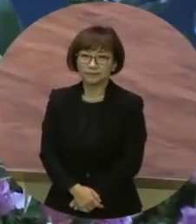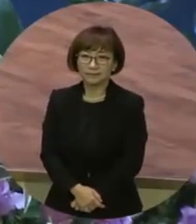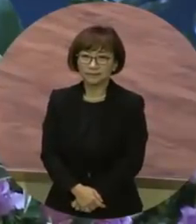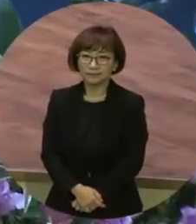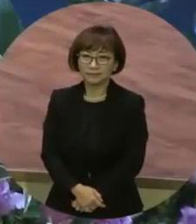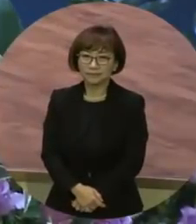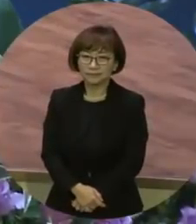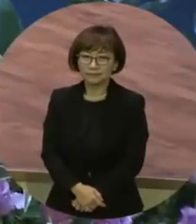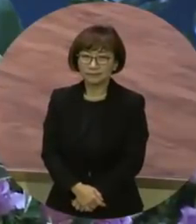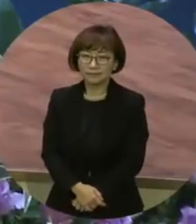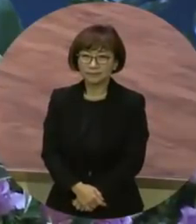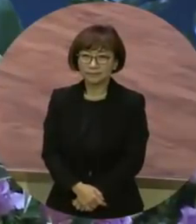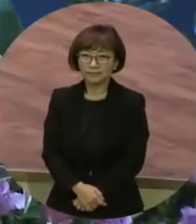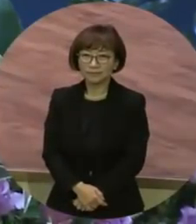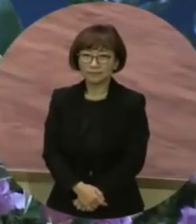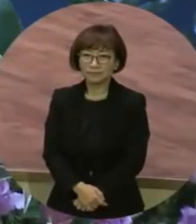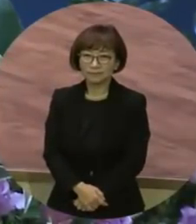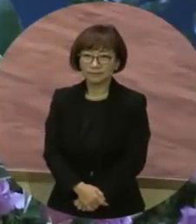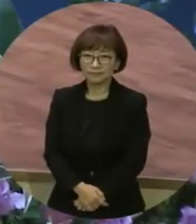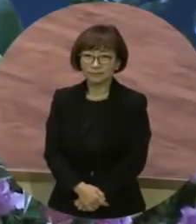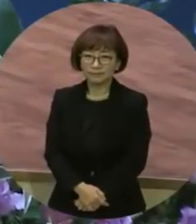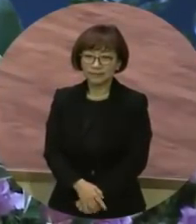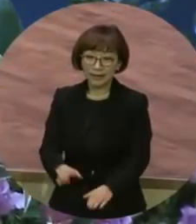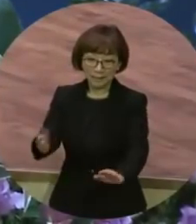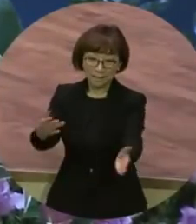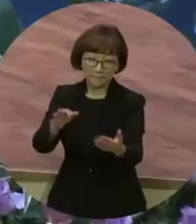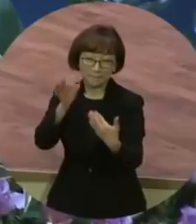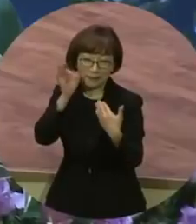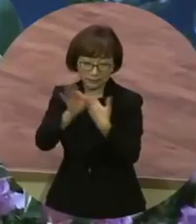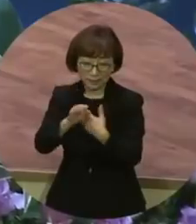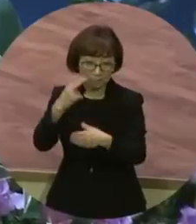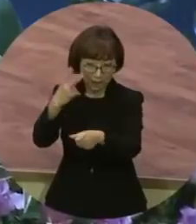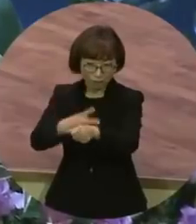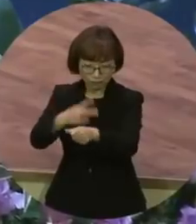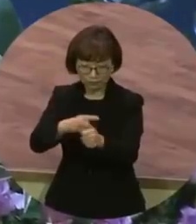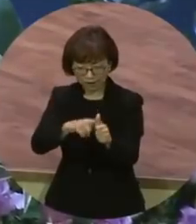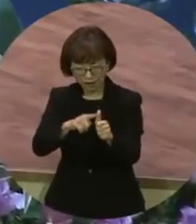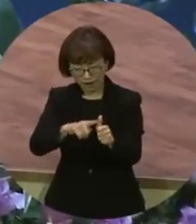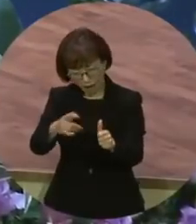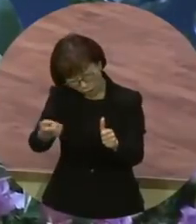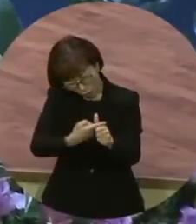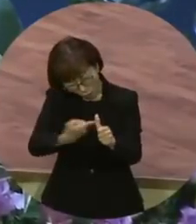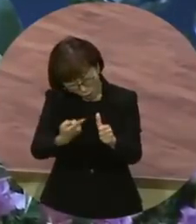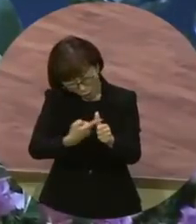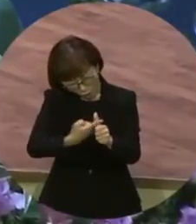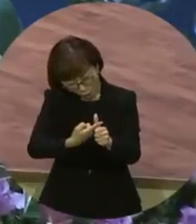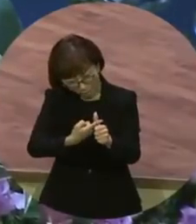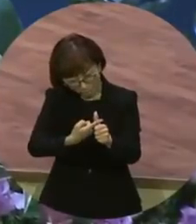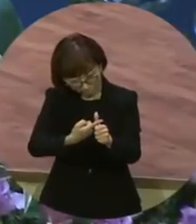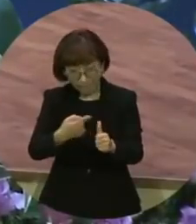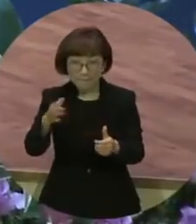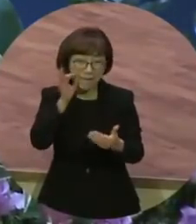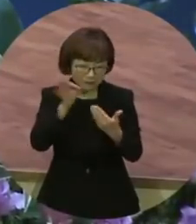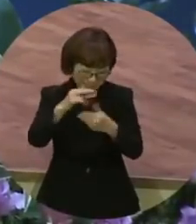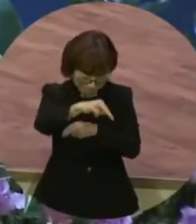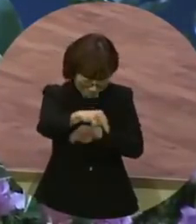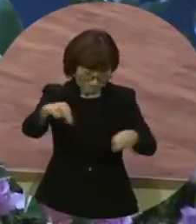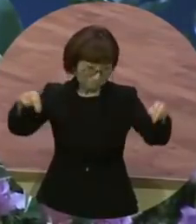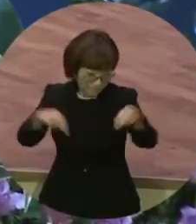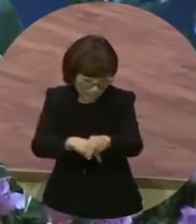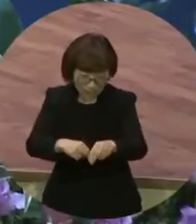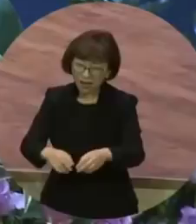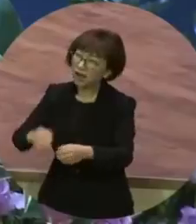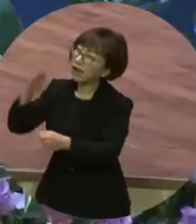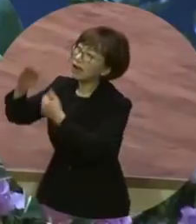그 듣자마자 기분 나쁘대요. 저 같았으면 그들에게 그랬을 거예요. 기분 나빠하지 말고 들어 하면서 막 얘기했을 것 같아요. 근데 어떻게